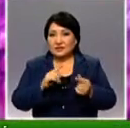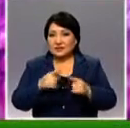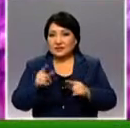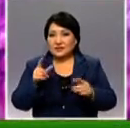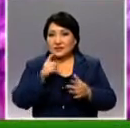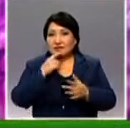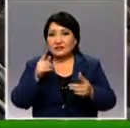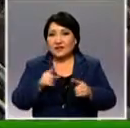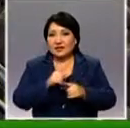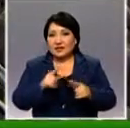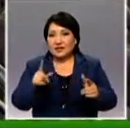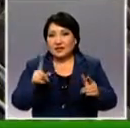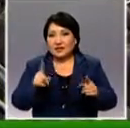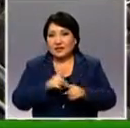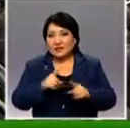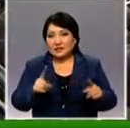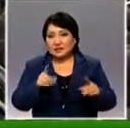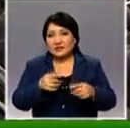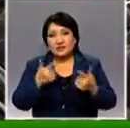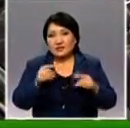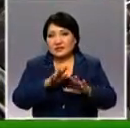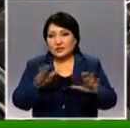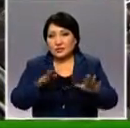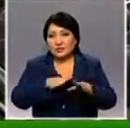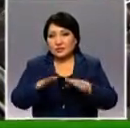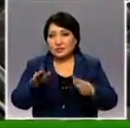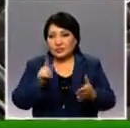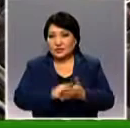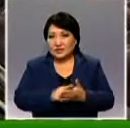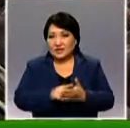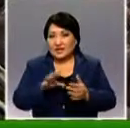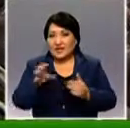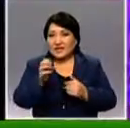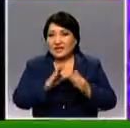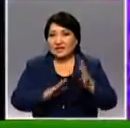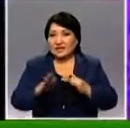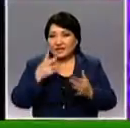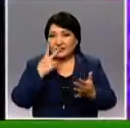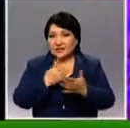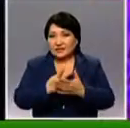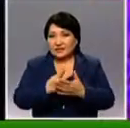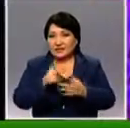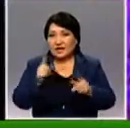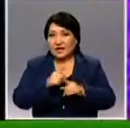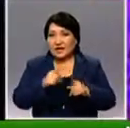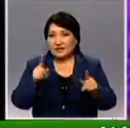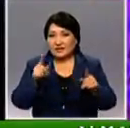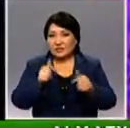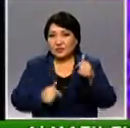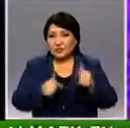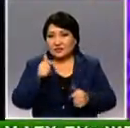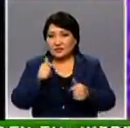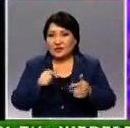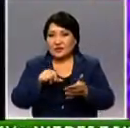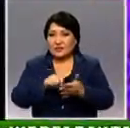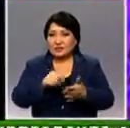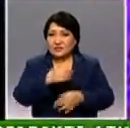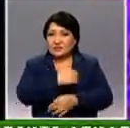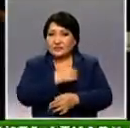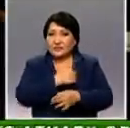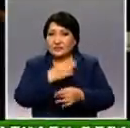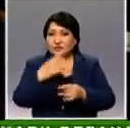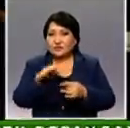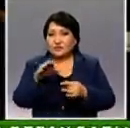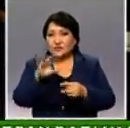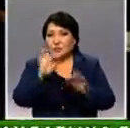бұрын-соңды еш жерде орындалмауы тиіс. Евровидение байқауының орын басатын ән додасына қатысуға 100 өнерпаз өтініш білдірген. Ал ұлттық